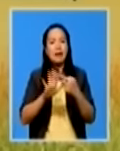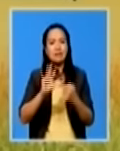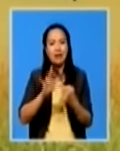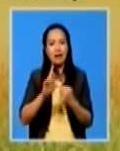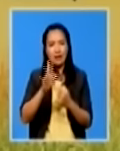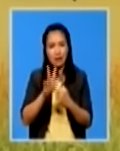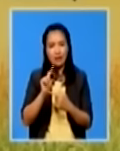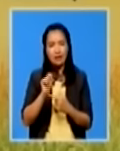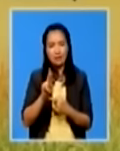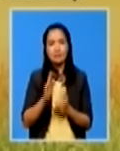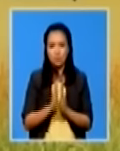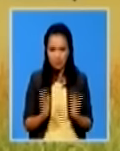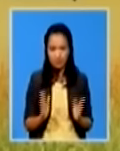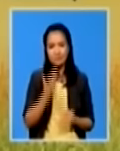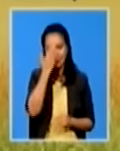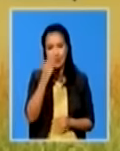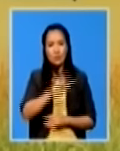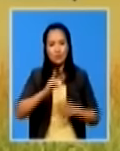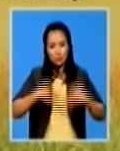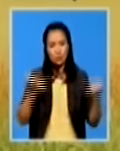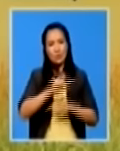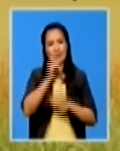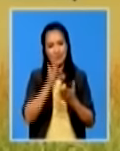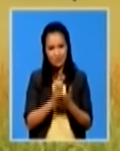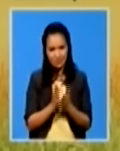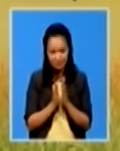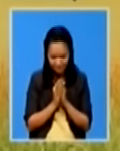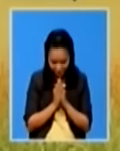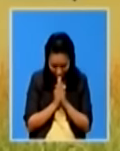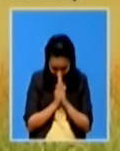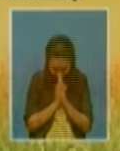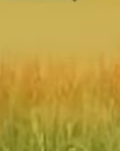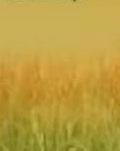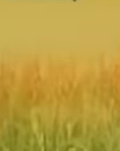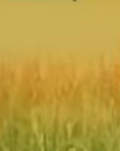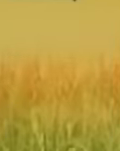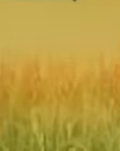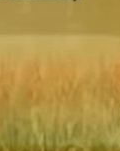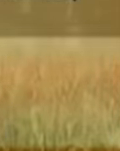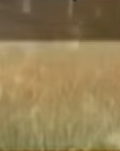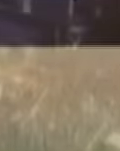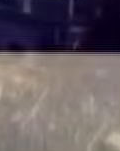คุณครับสวัสดีครับขอให้มีความสุขวันหยุดสุดสัปดาห์ครับสวัสดีครับ